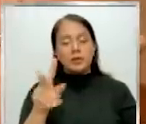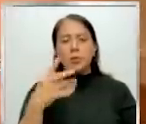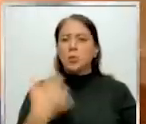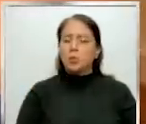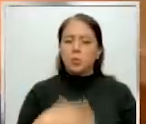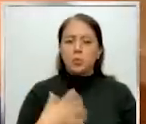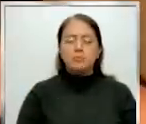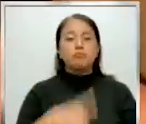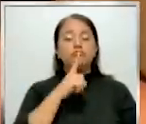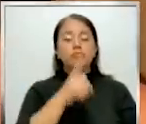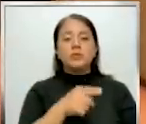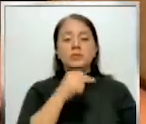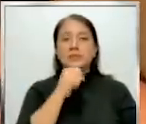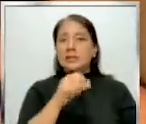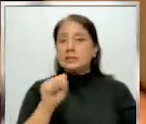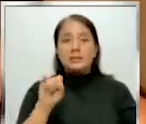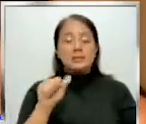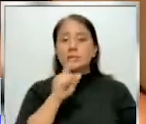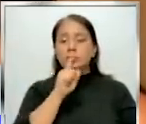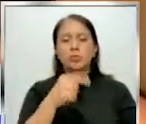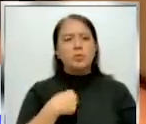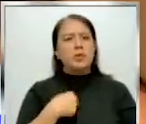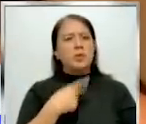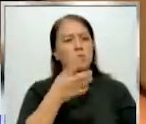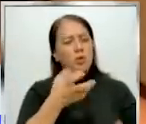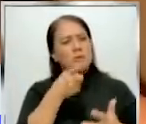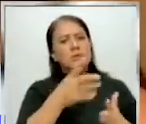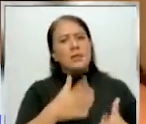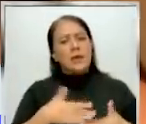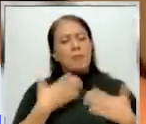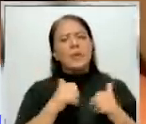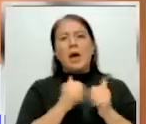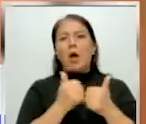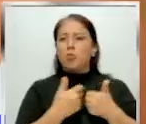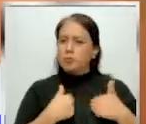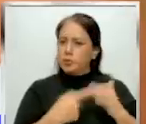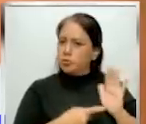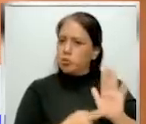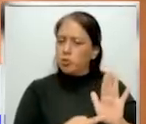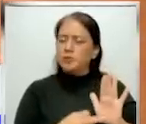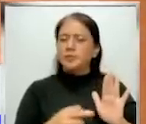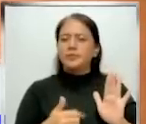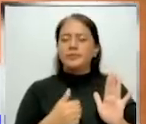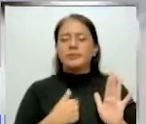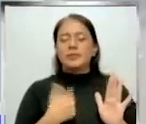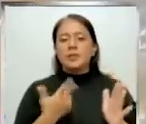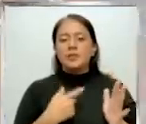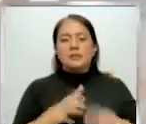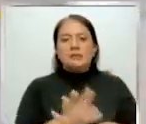hindi naman totoo si Sisa, gusto ko matuwa siya sa kung paano ko ipapakita sa tao So, kinikilabutan talaga